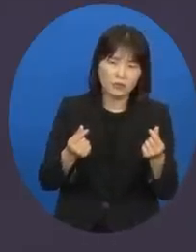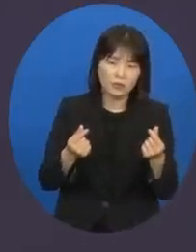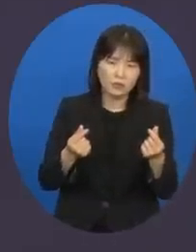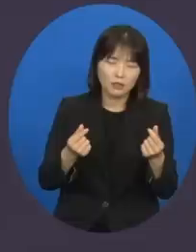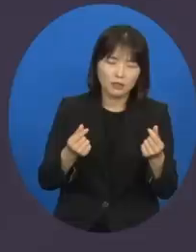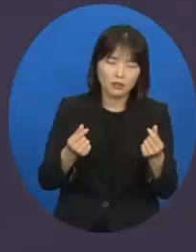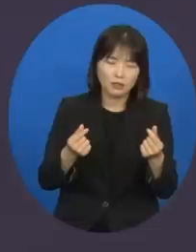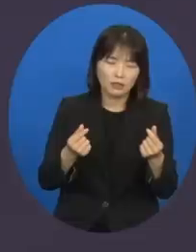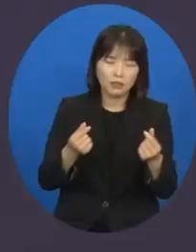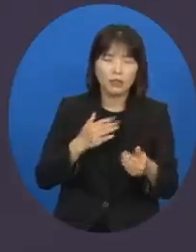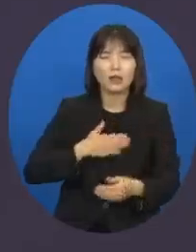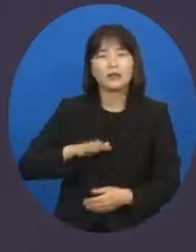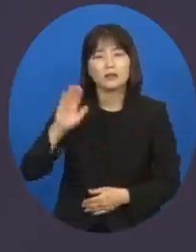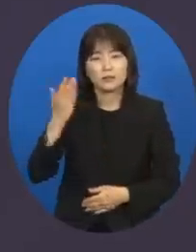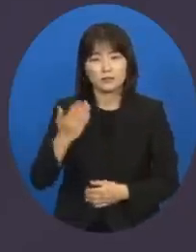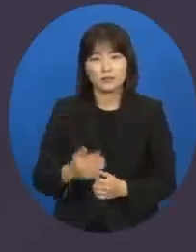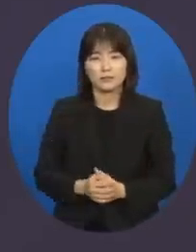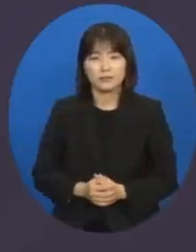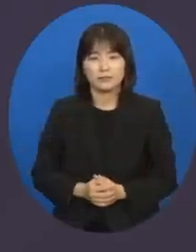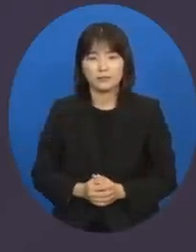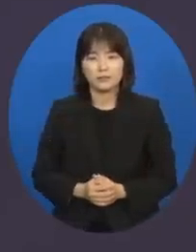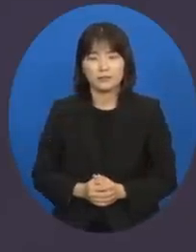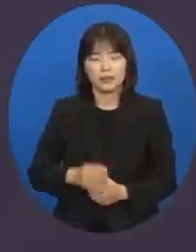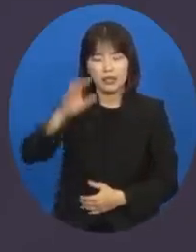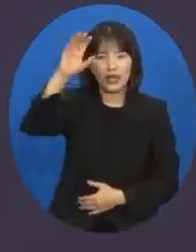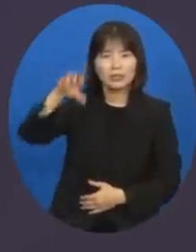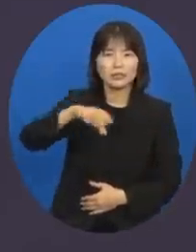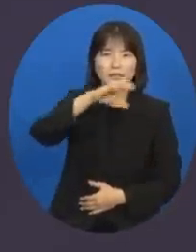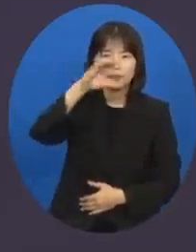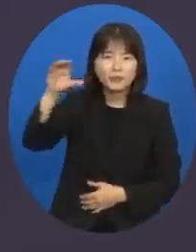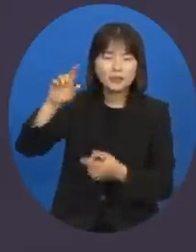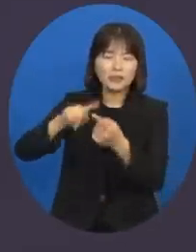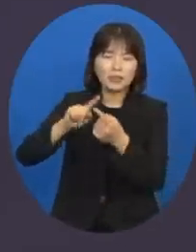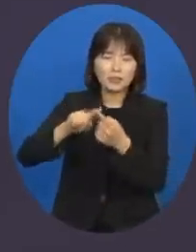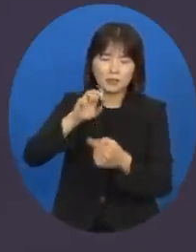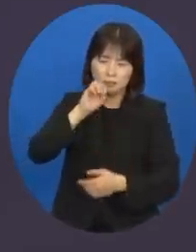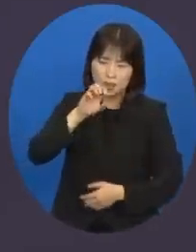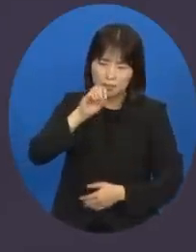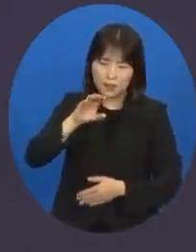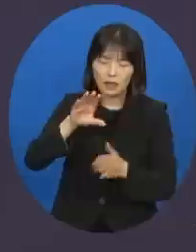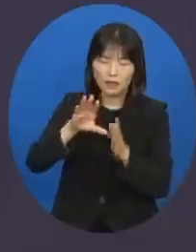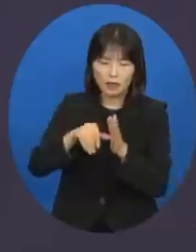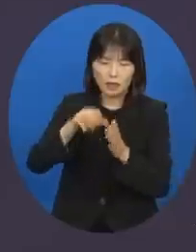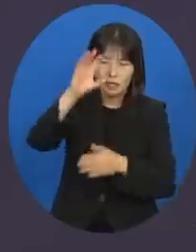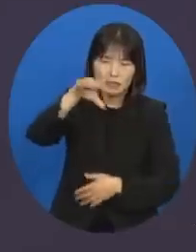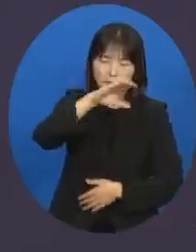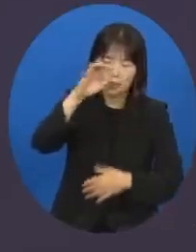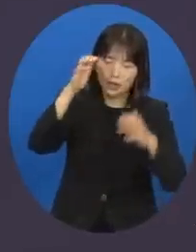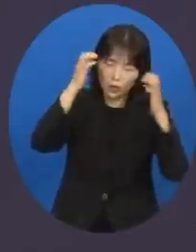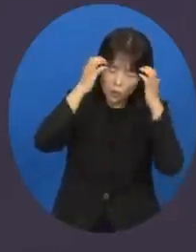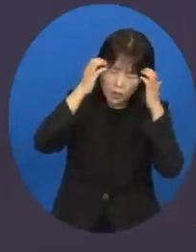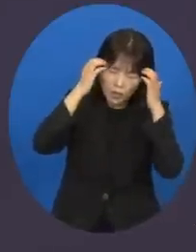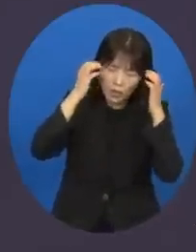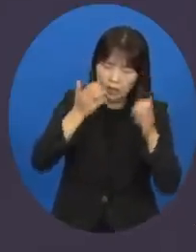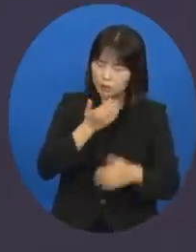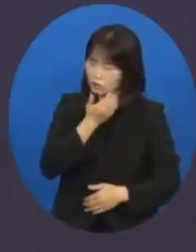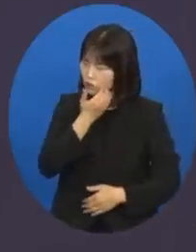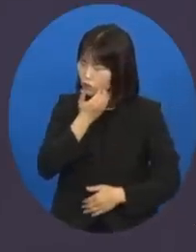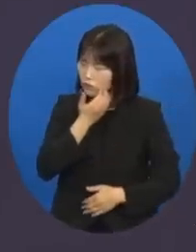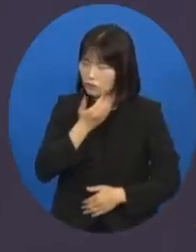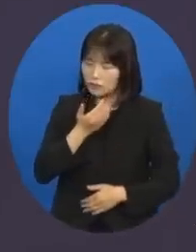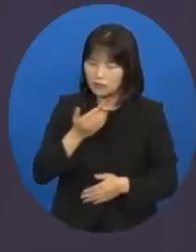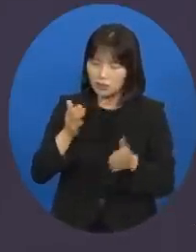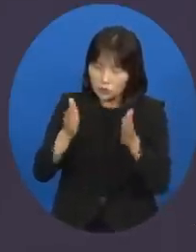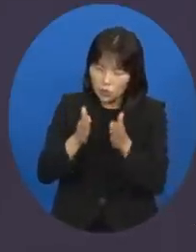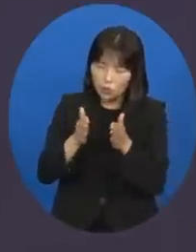알아차리게 됩니다. 우리는 사실 십자가를 말할 때에 십자가의 고난과 수치와 좁은 문과 좁은